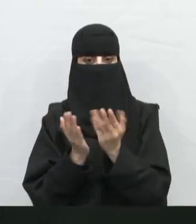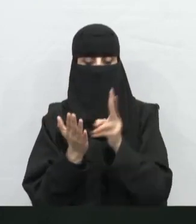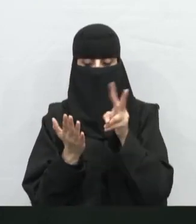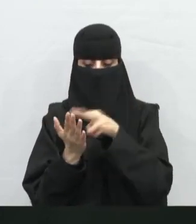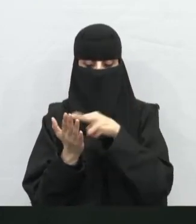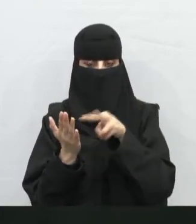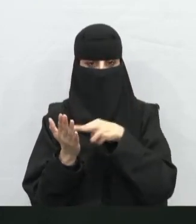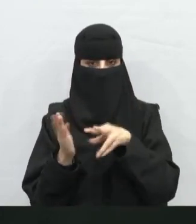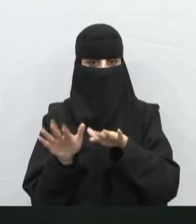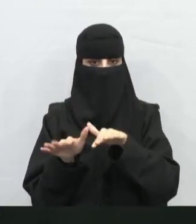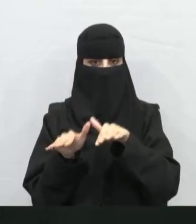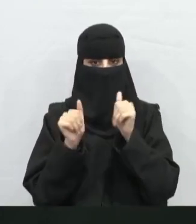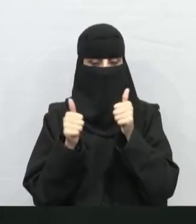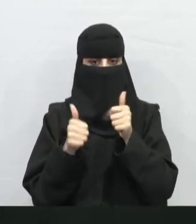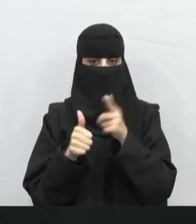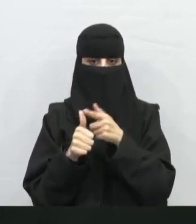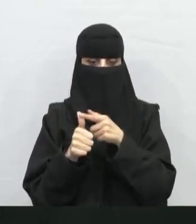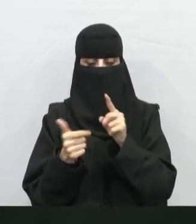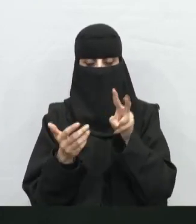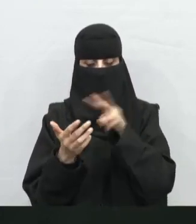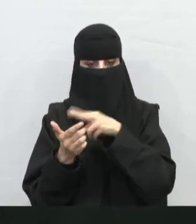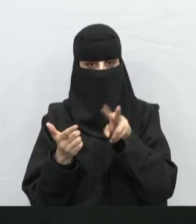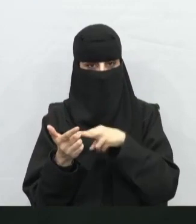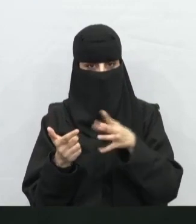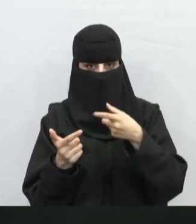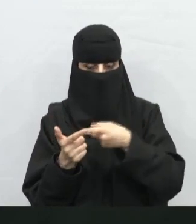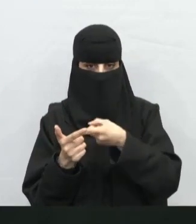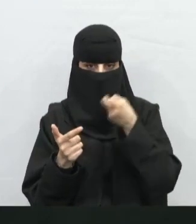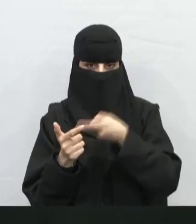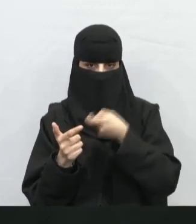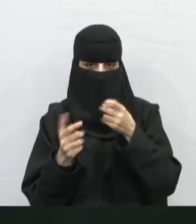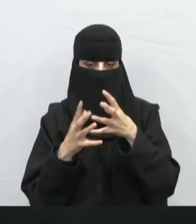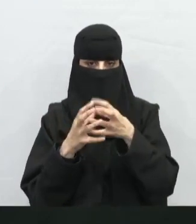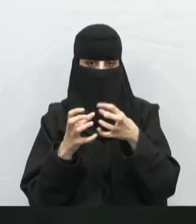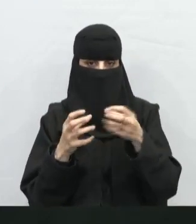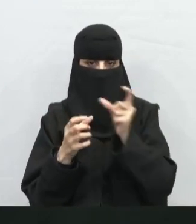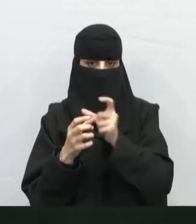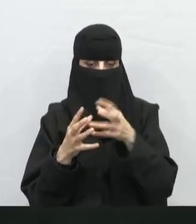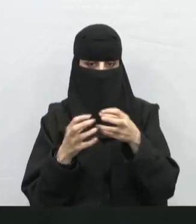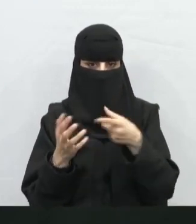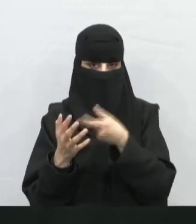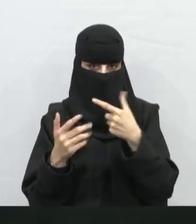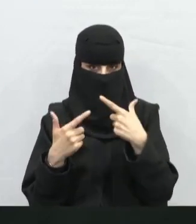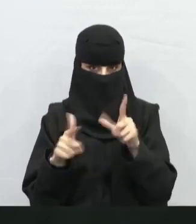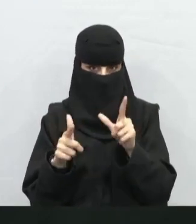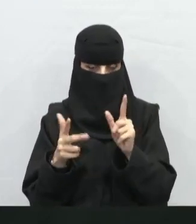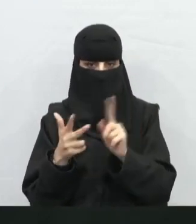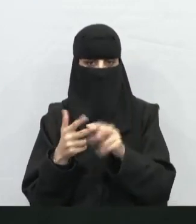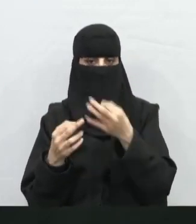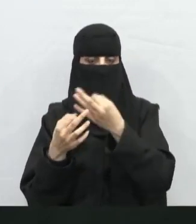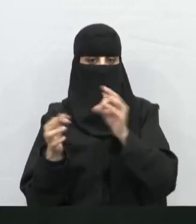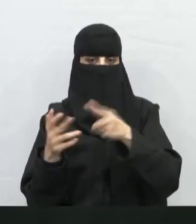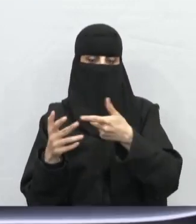قرانا واياكم هذا النص فهمنا واياكم بعضا من المعاني وعرفنا واياكم ان العسل